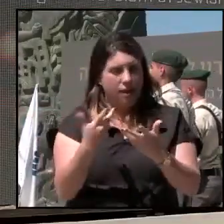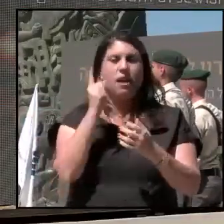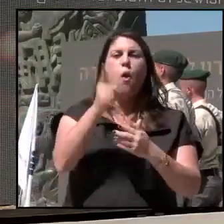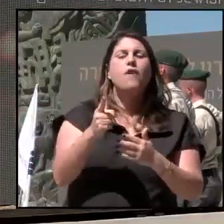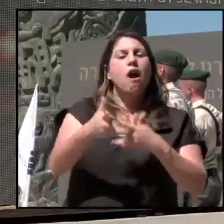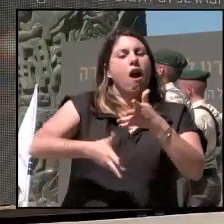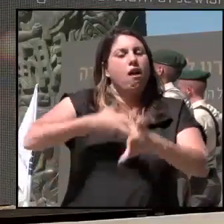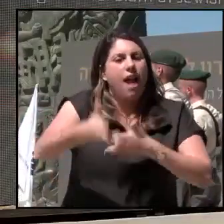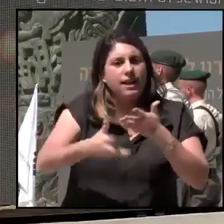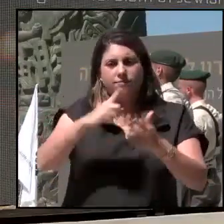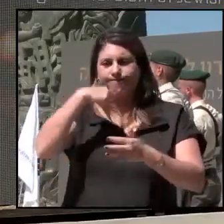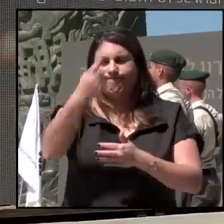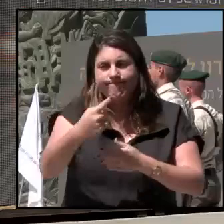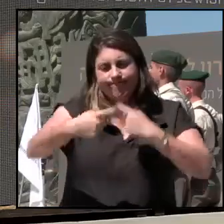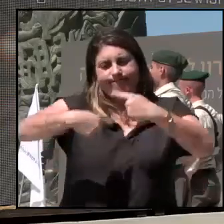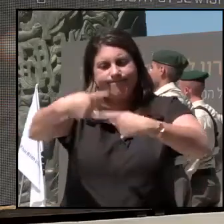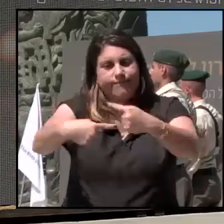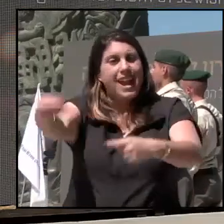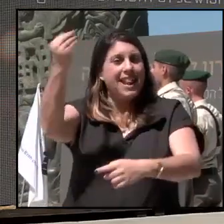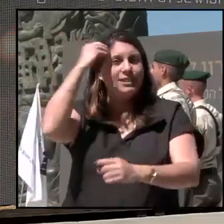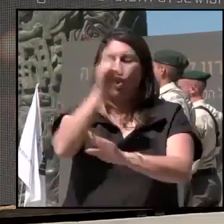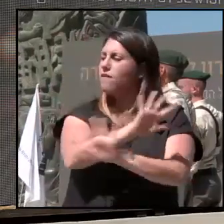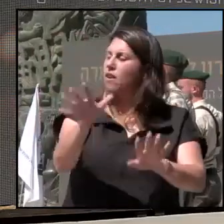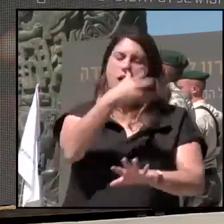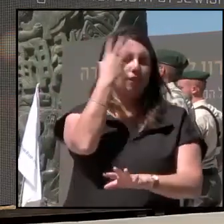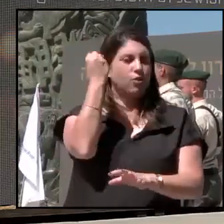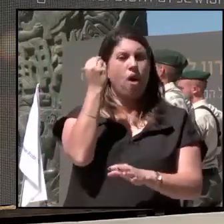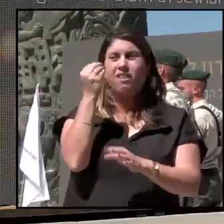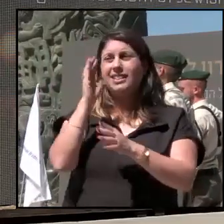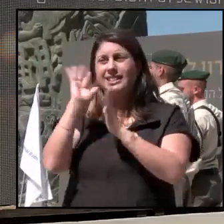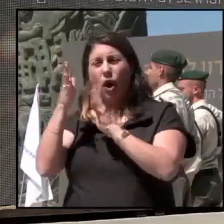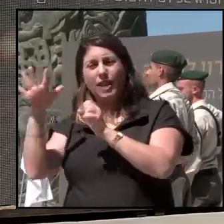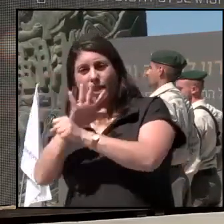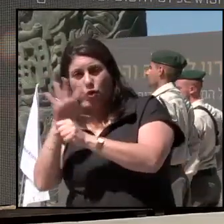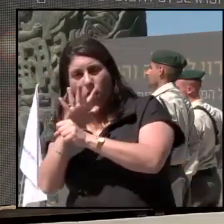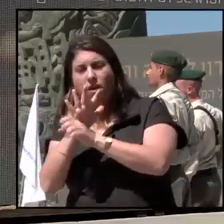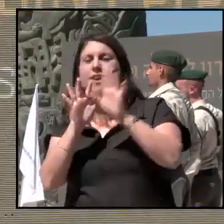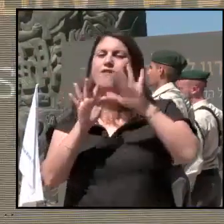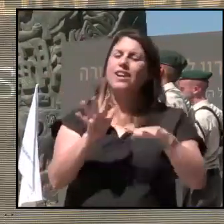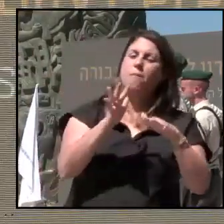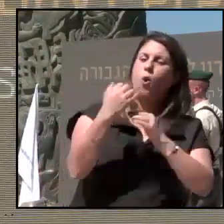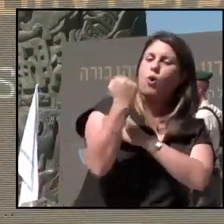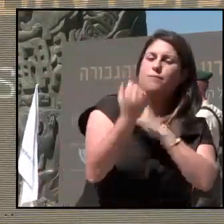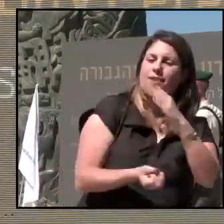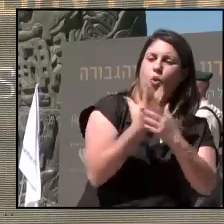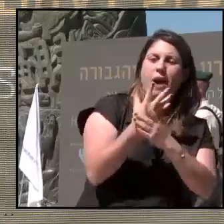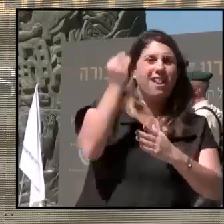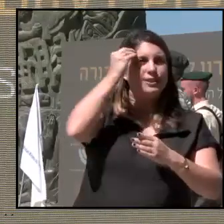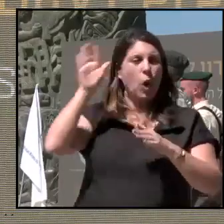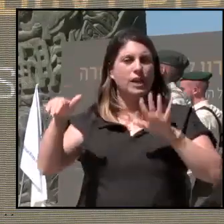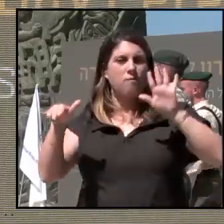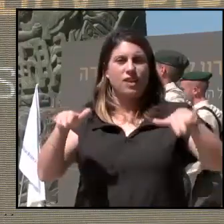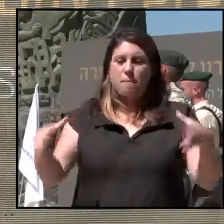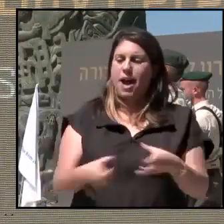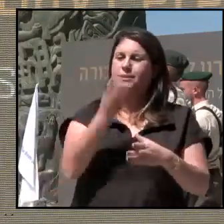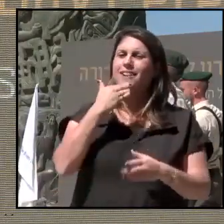להגיד, לספר, לזכור, ולא לשכוח את זוועות השואה מחד ואת עוצמת התקומה מאידך. עם ישראל חי